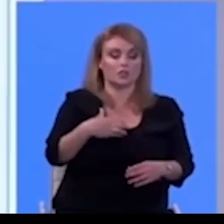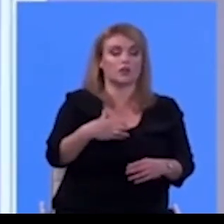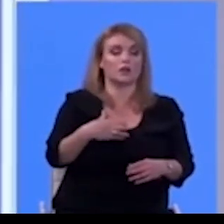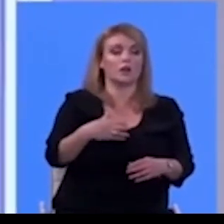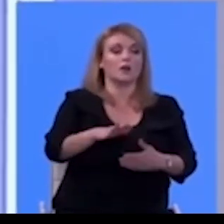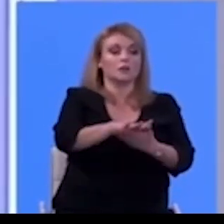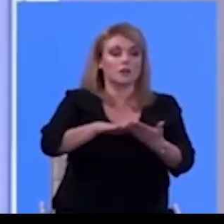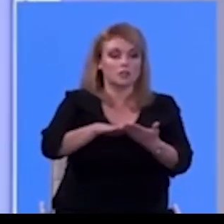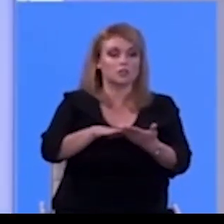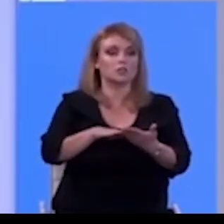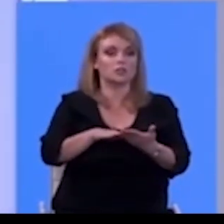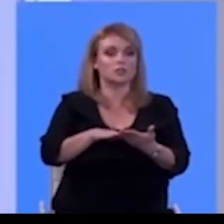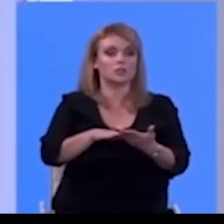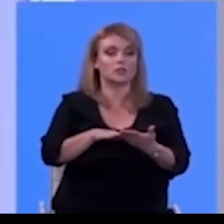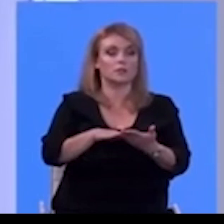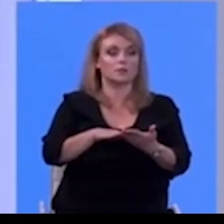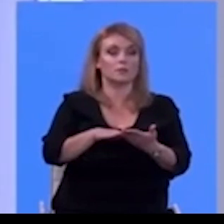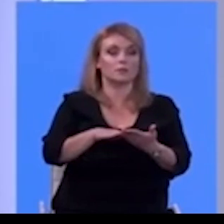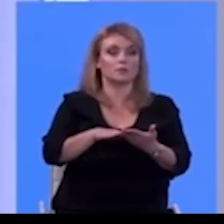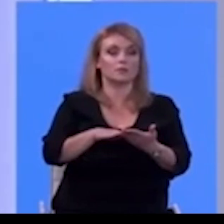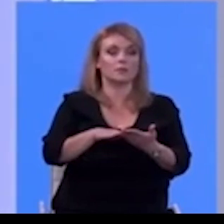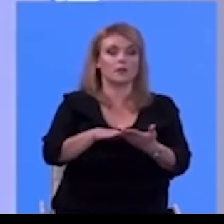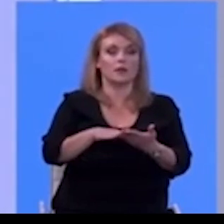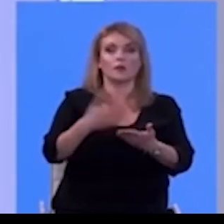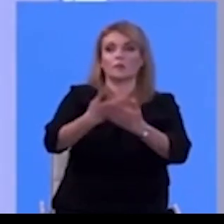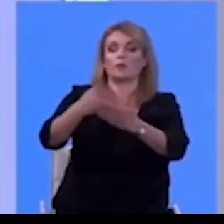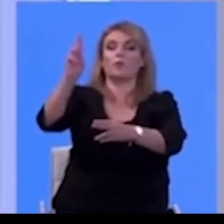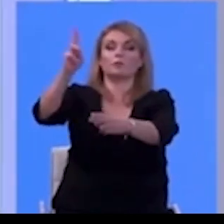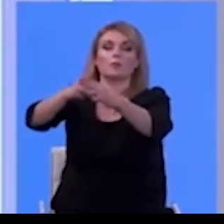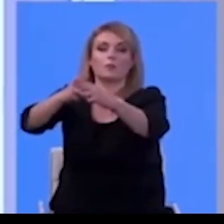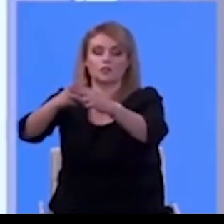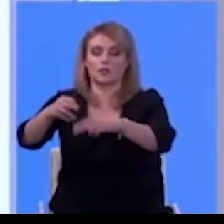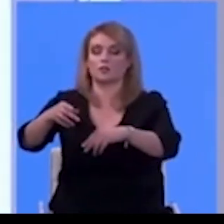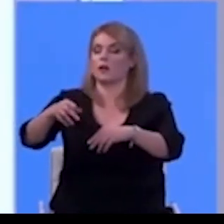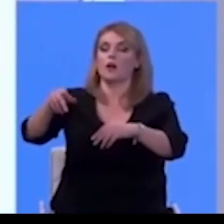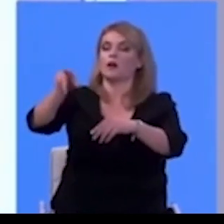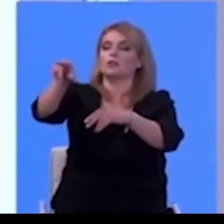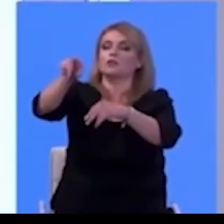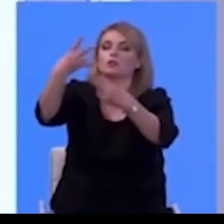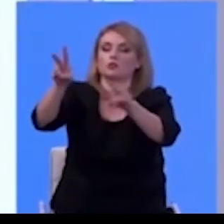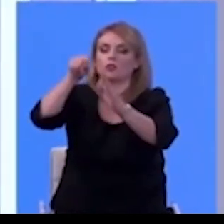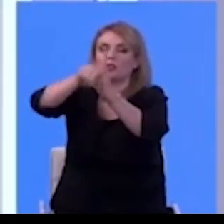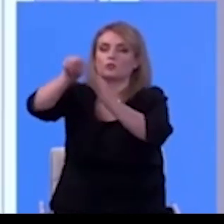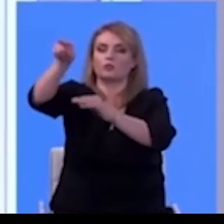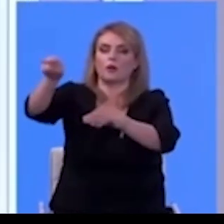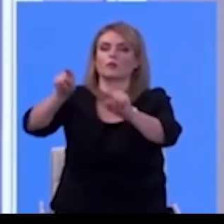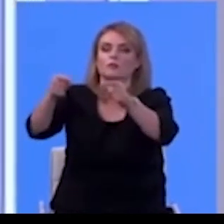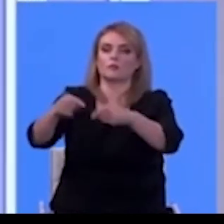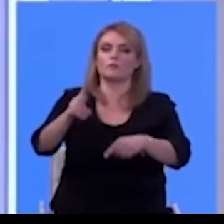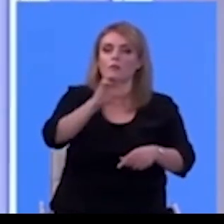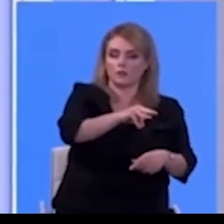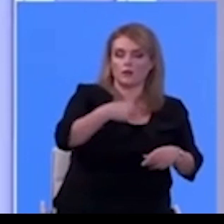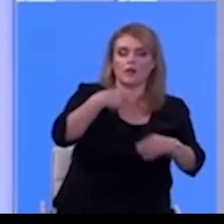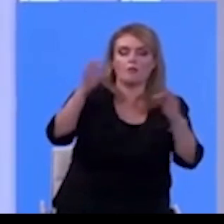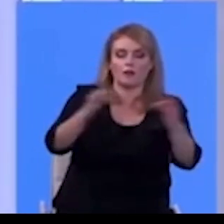să meargă să pună cătușe unuia sau altuia dacă există aceste motive. Și da, cred că e nevoie să facem schimbări